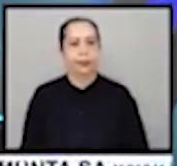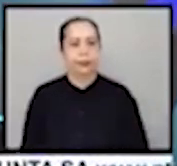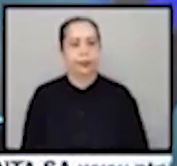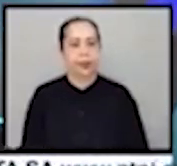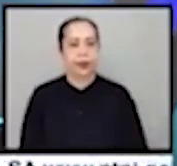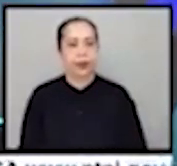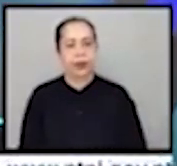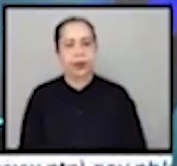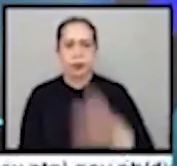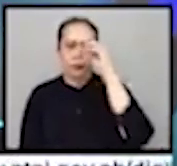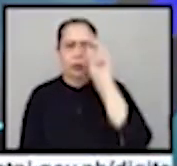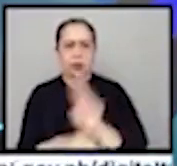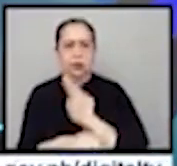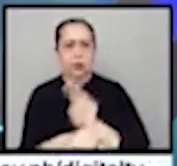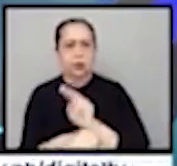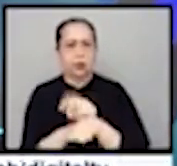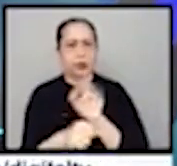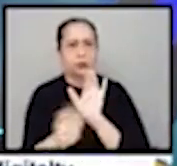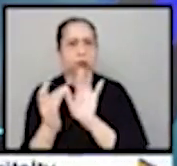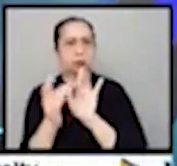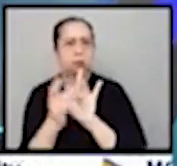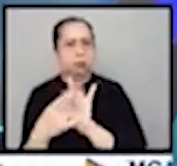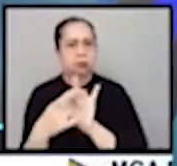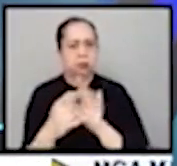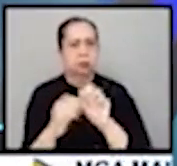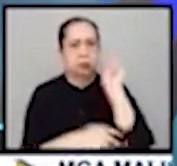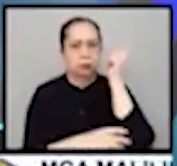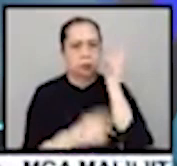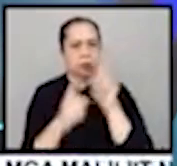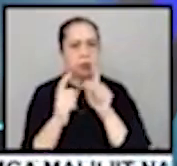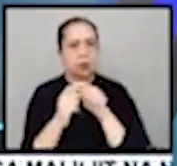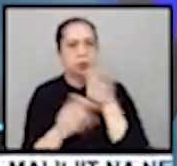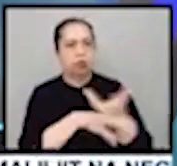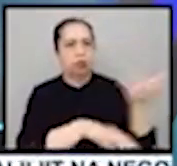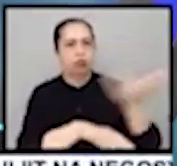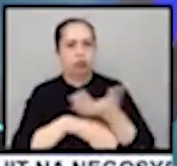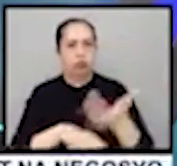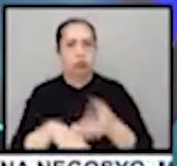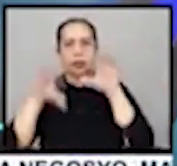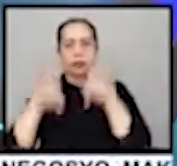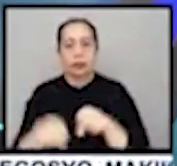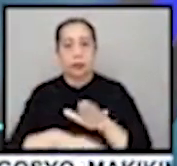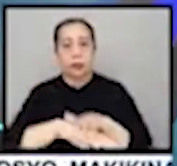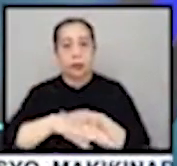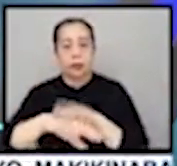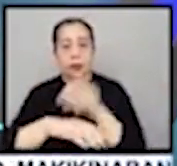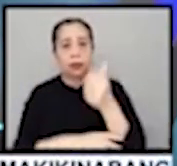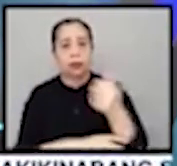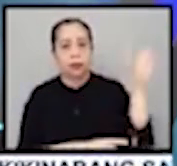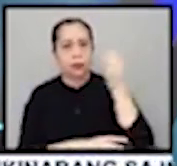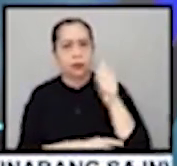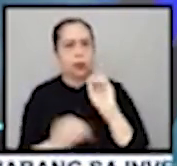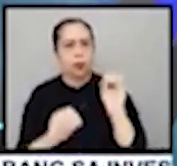Lalaking gumagamit ng koneksyon ng mga kilalang personalidad at politiko para makapangloko, arestado. Paalala po ng mga otoridad, walang posisyon